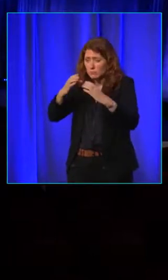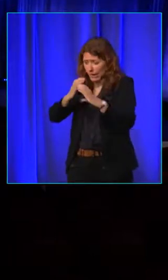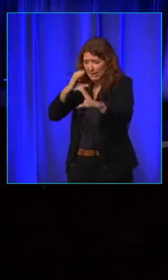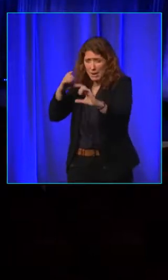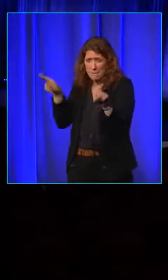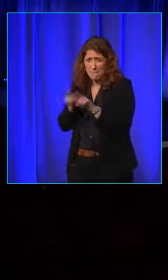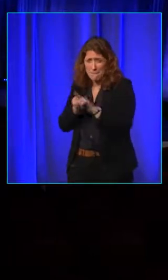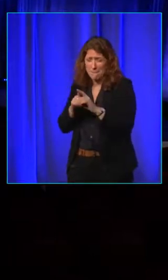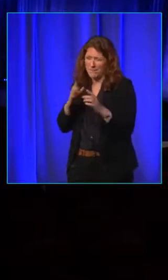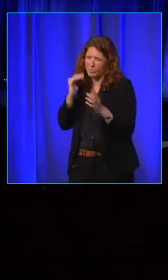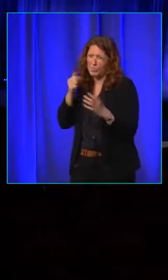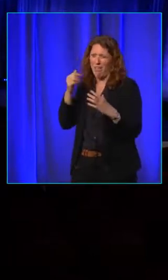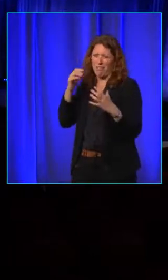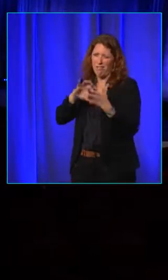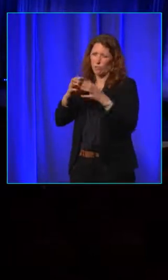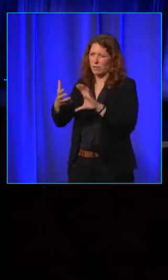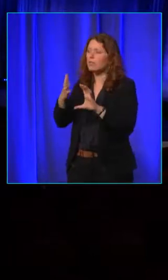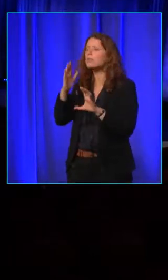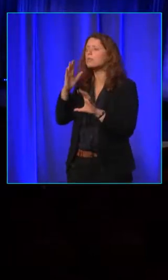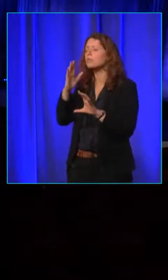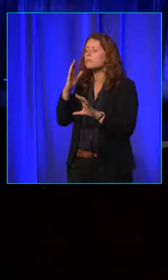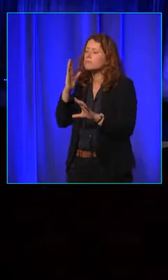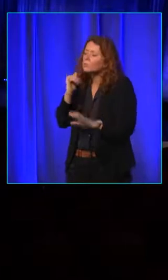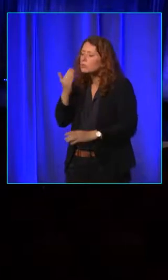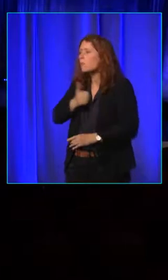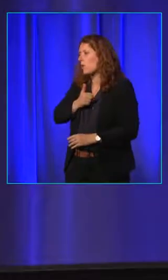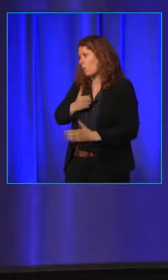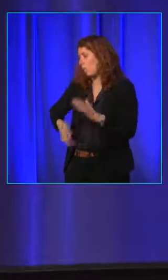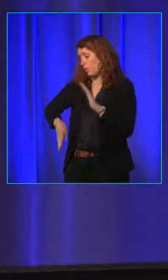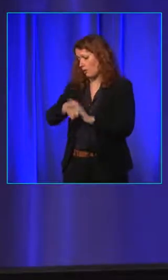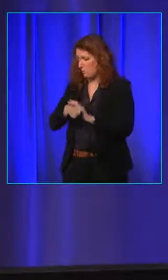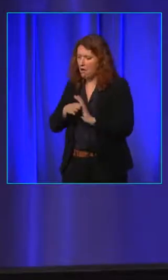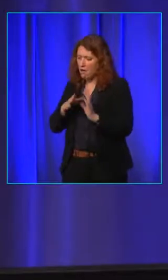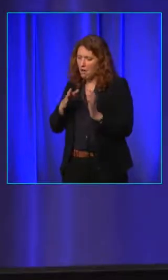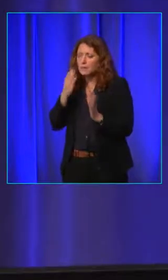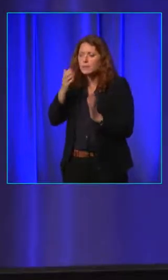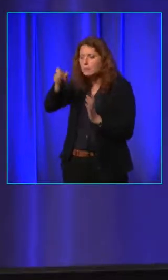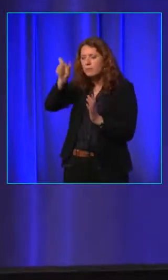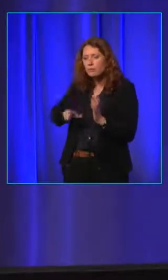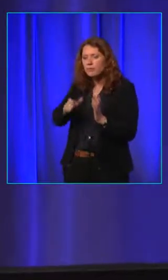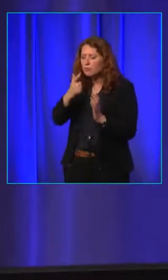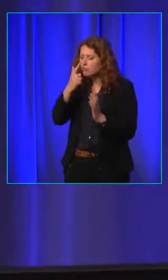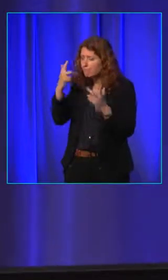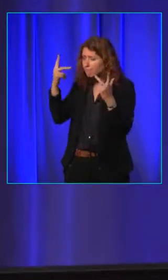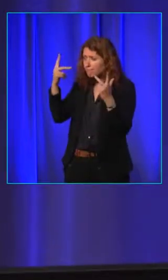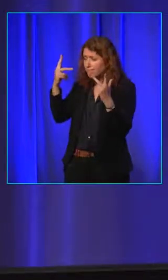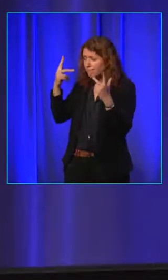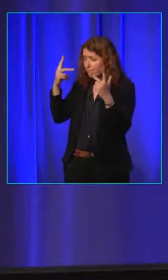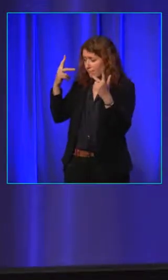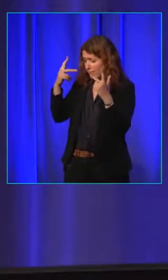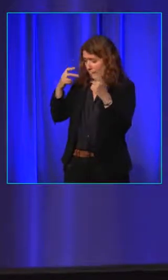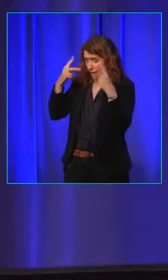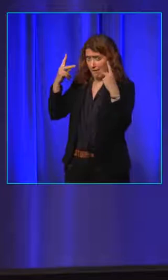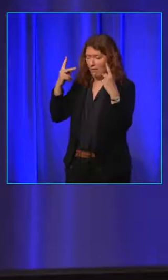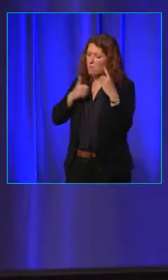c'est compliqué. Donc dans un premier temps, je demande... Si les sportifs ne le font pas, s'ils ferment les yeux, je les laisse fermer les